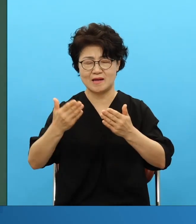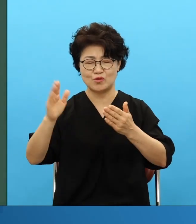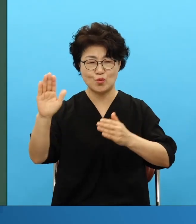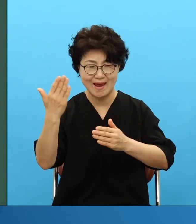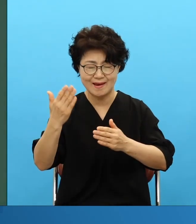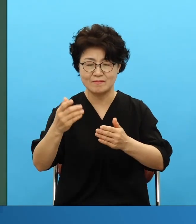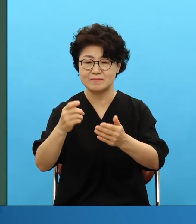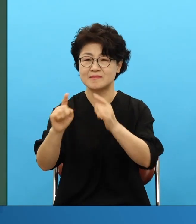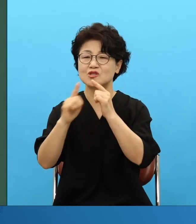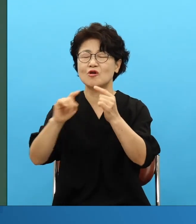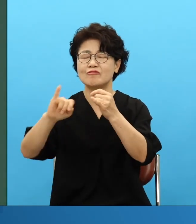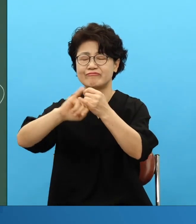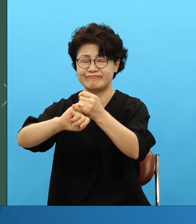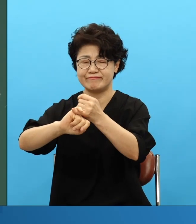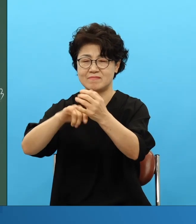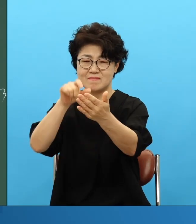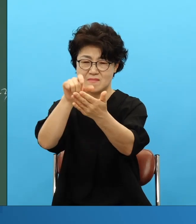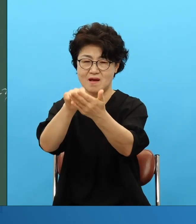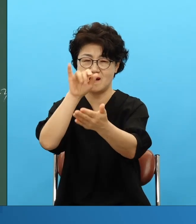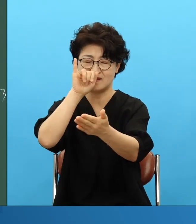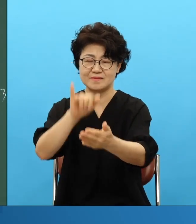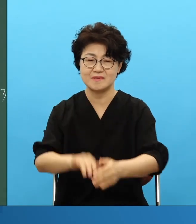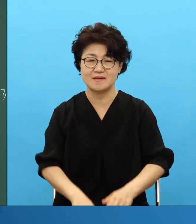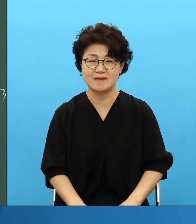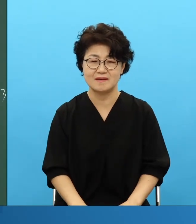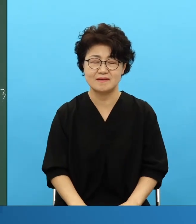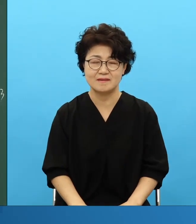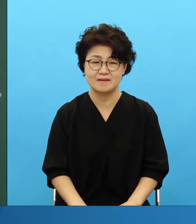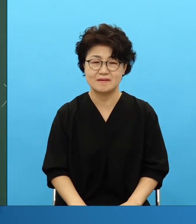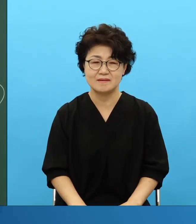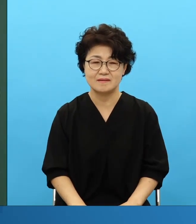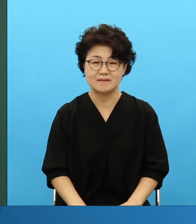covenant. 자, 이때부터 이제는 드디어